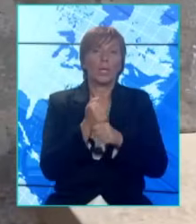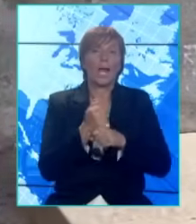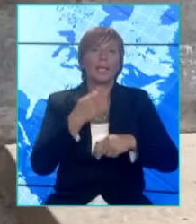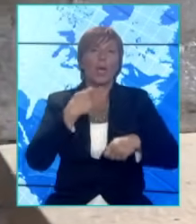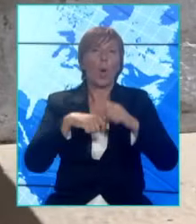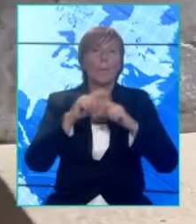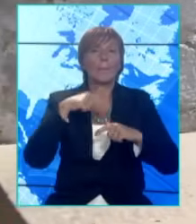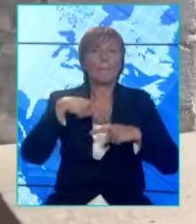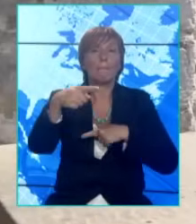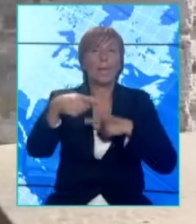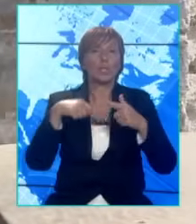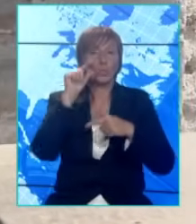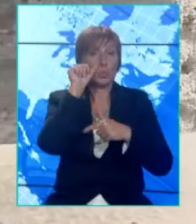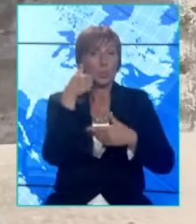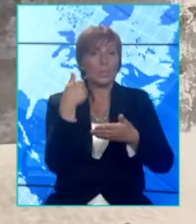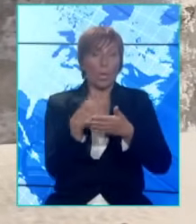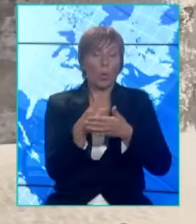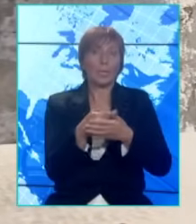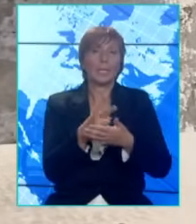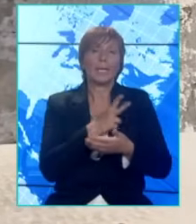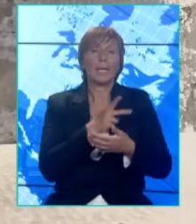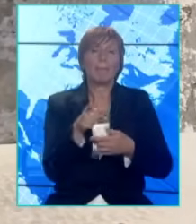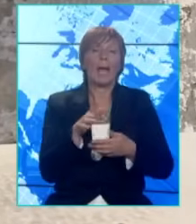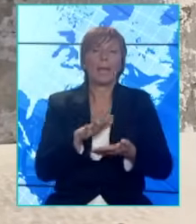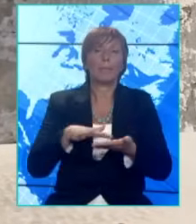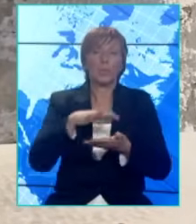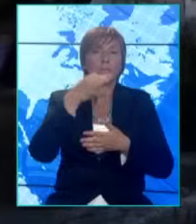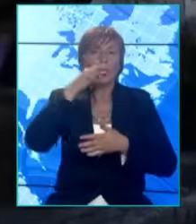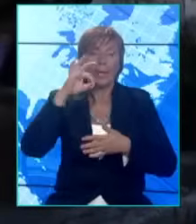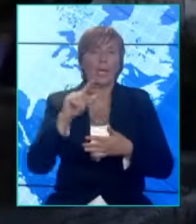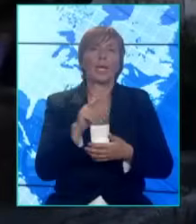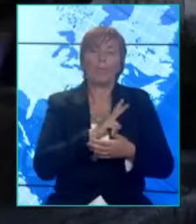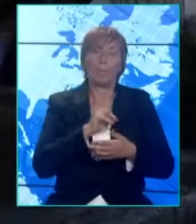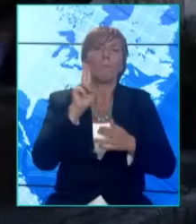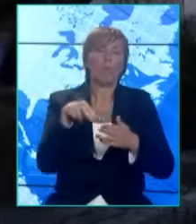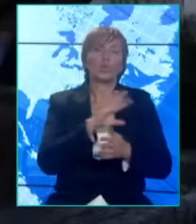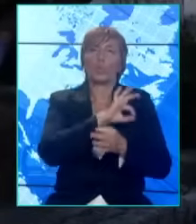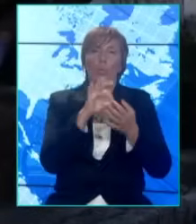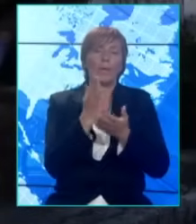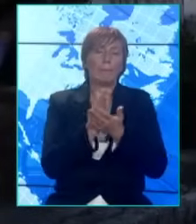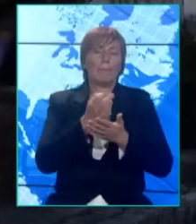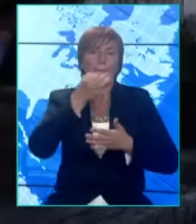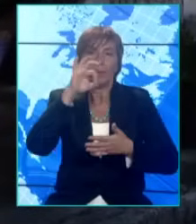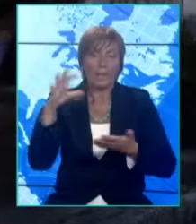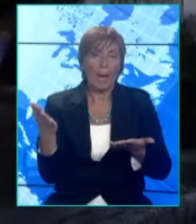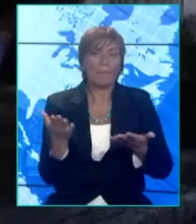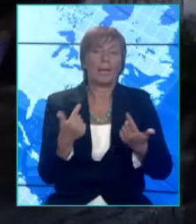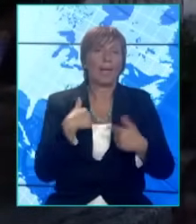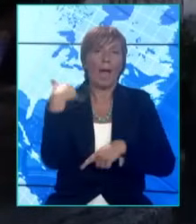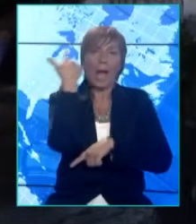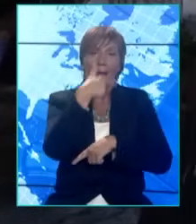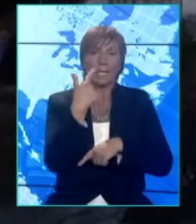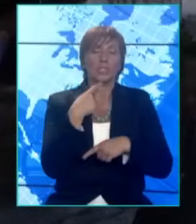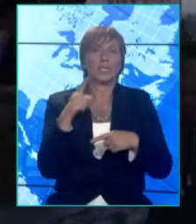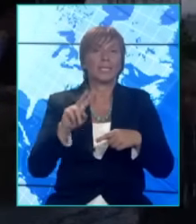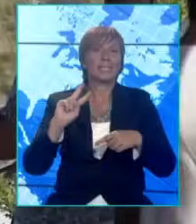obnovi i međuljudskih odnosa? Ima li tu još prostora za napredak? Uvijek ima prostora za napredak. Ja lično i ovaj